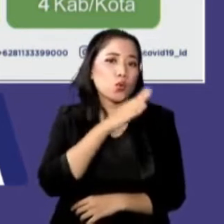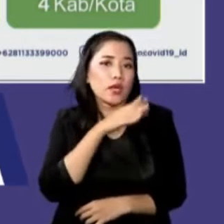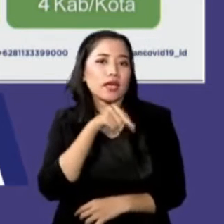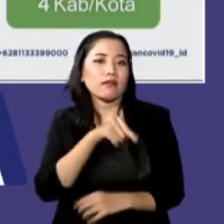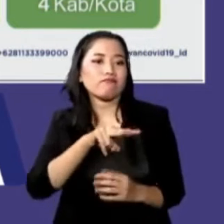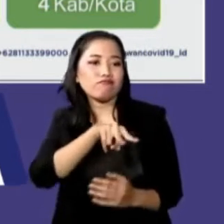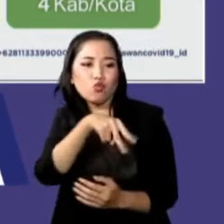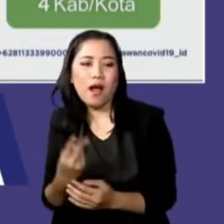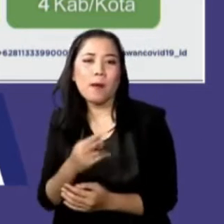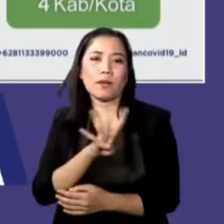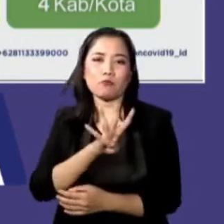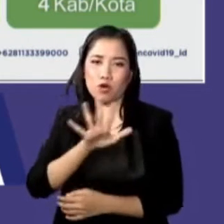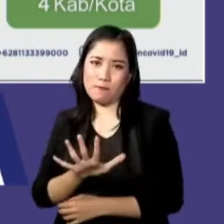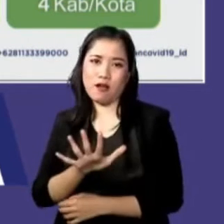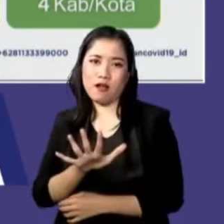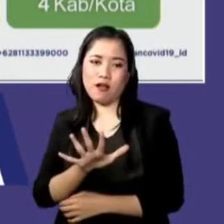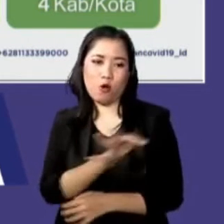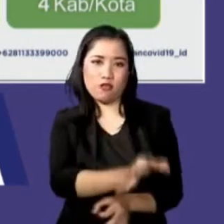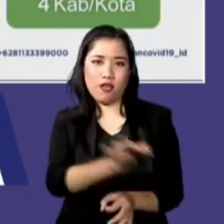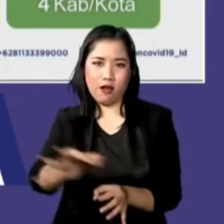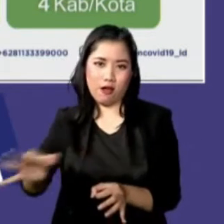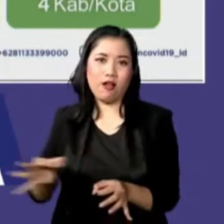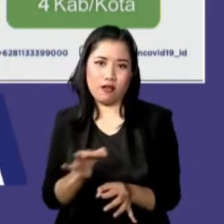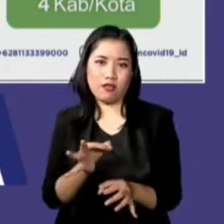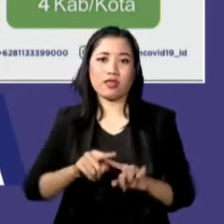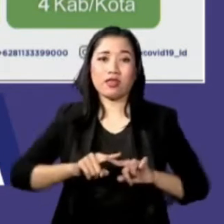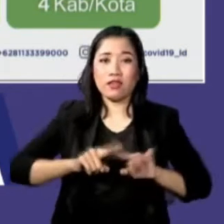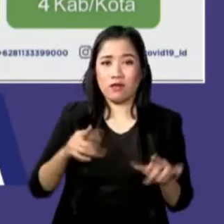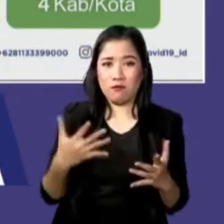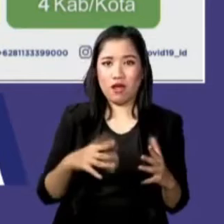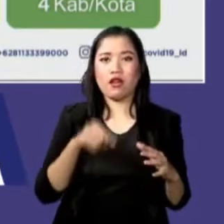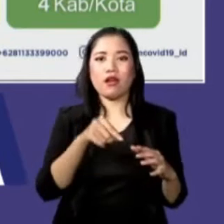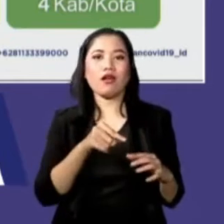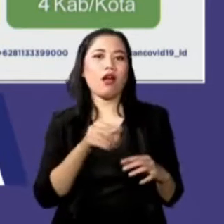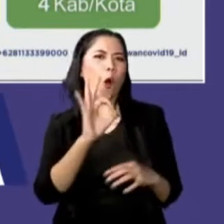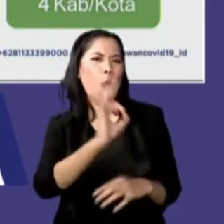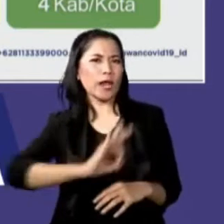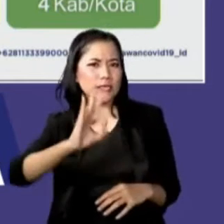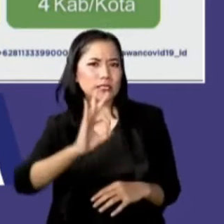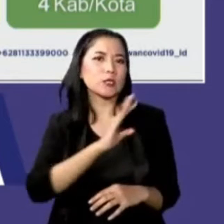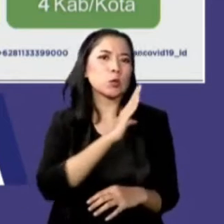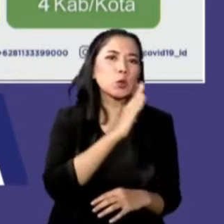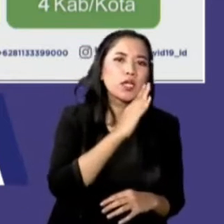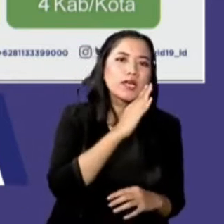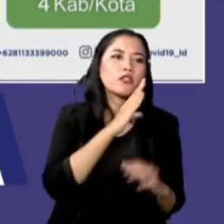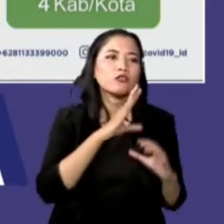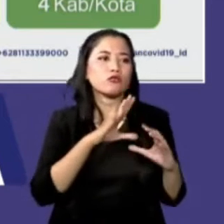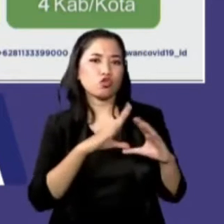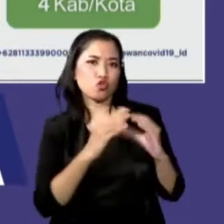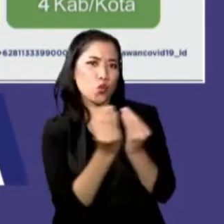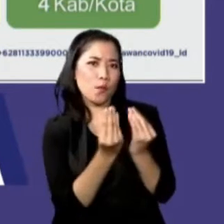45 kabupaten kota. Namun, penurunan pada zona oranye dan zona kuning ini